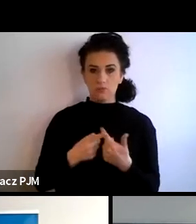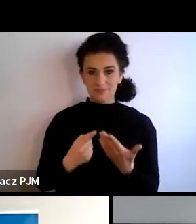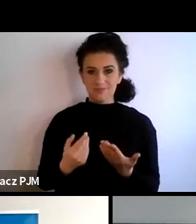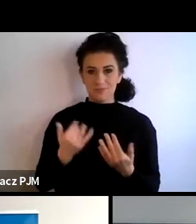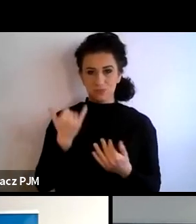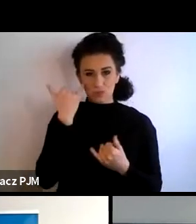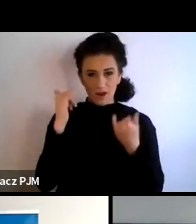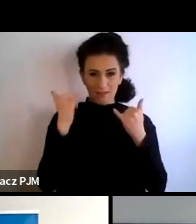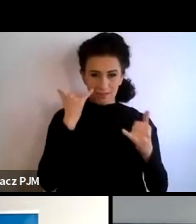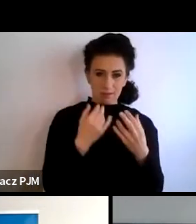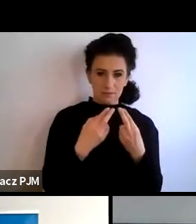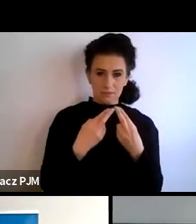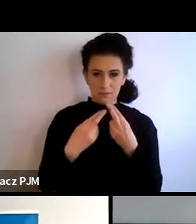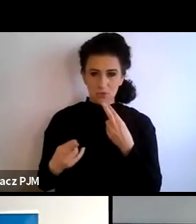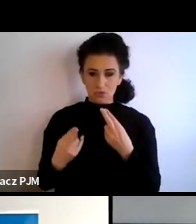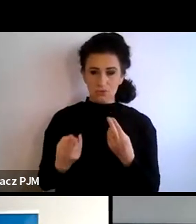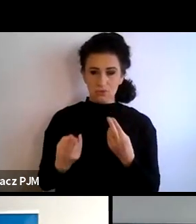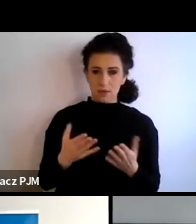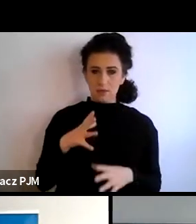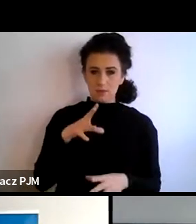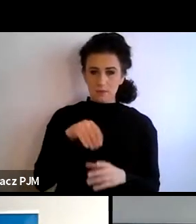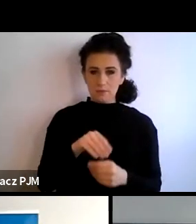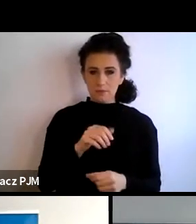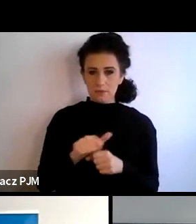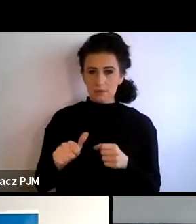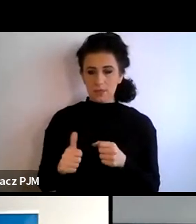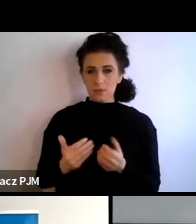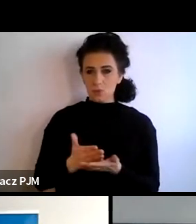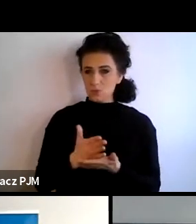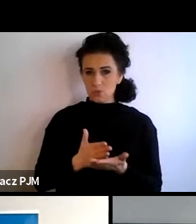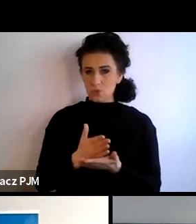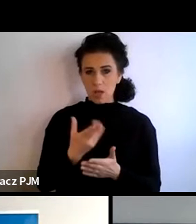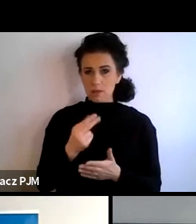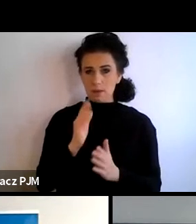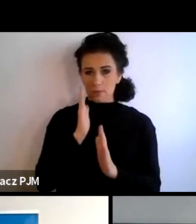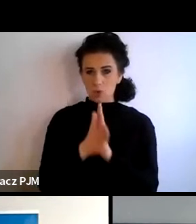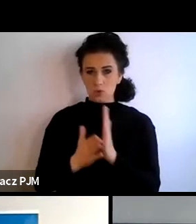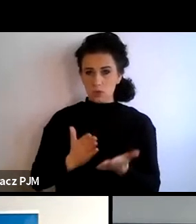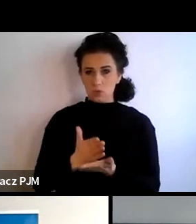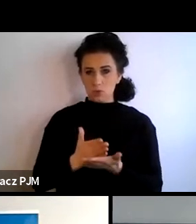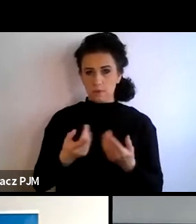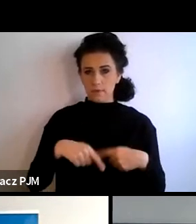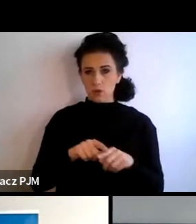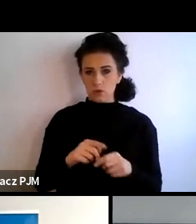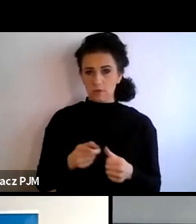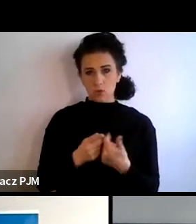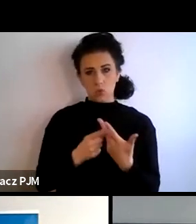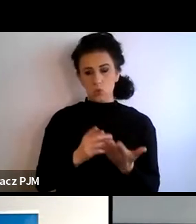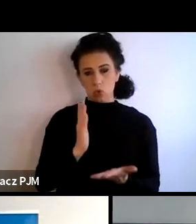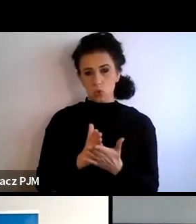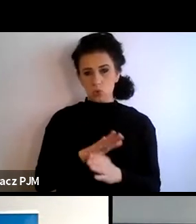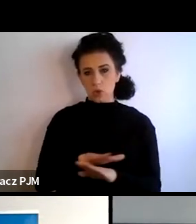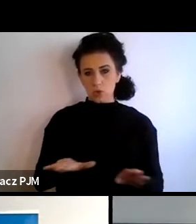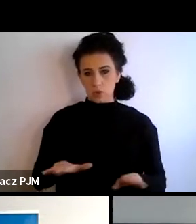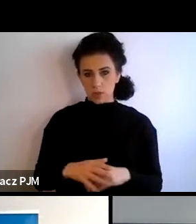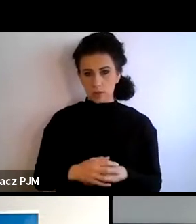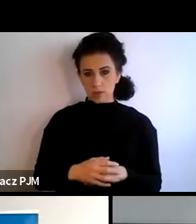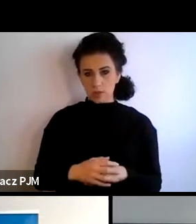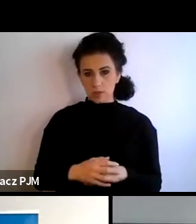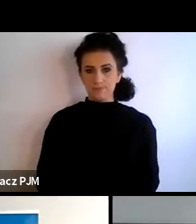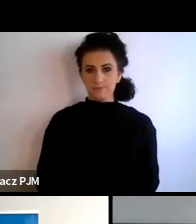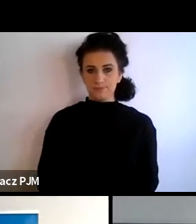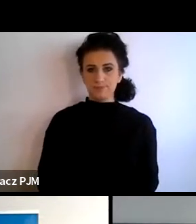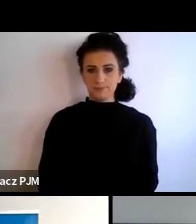zdecydowanie bardziej złożona usługa, niżeli tylko wykonywanie czynności. To ostatnia chyba rzecz, którą